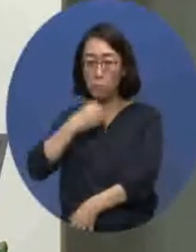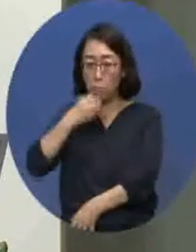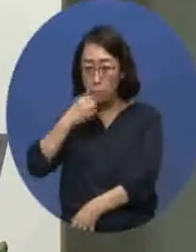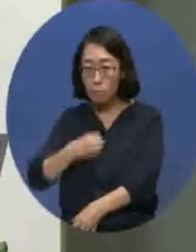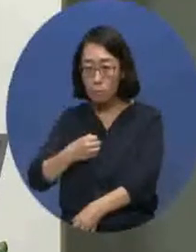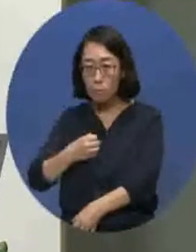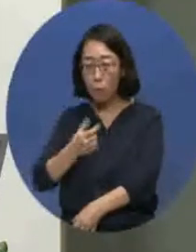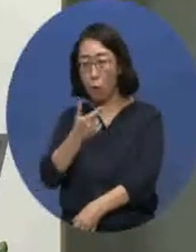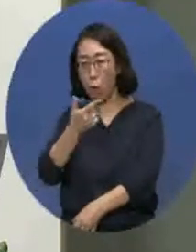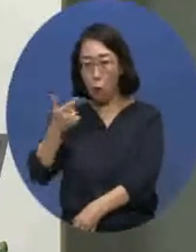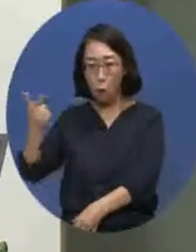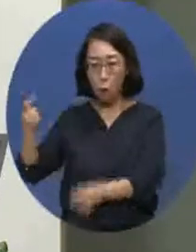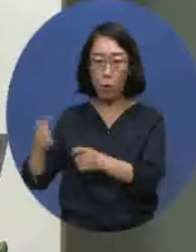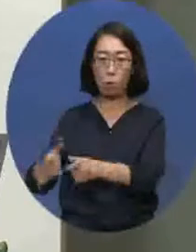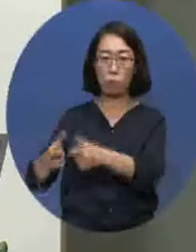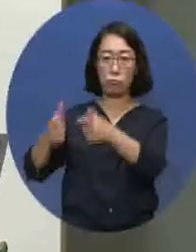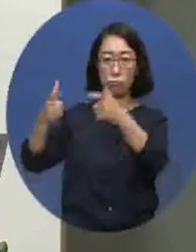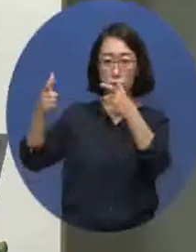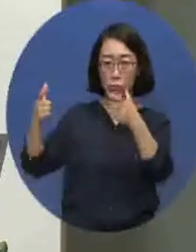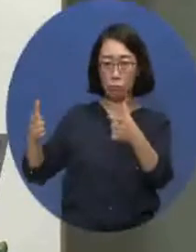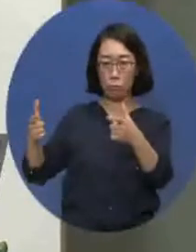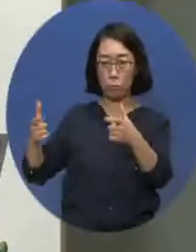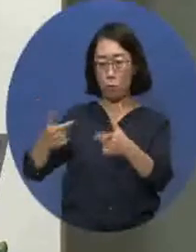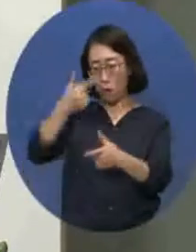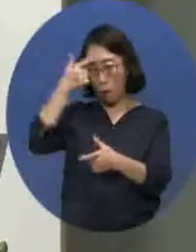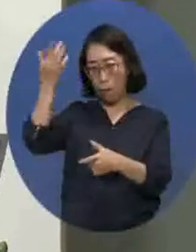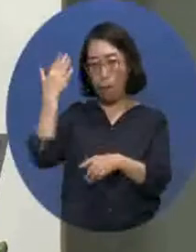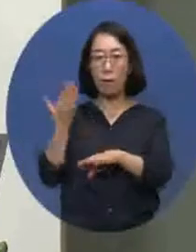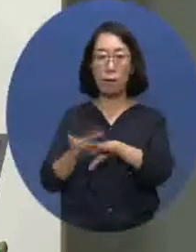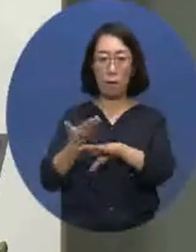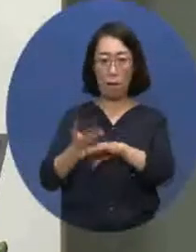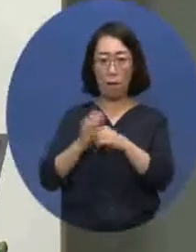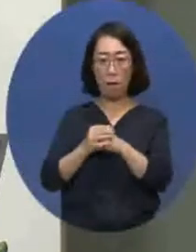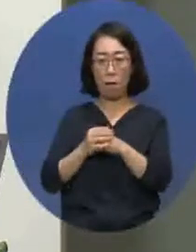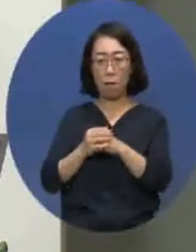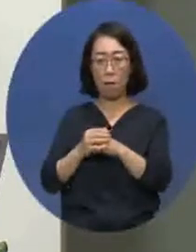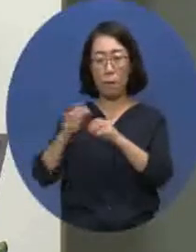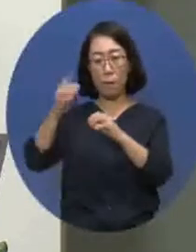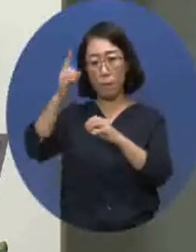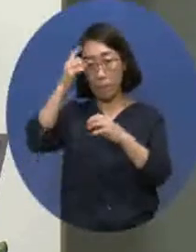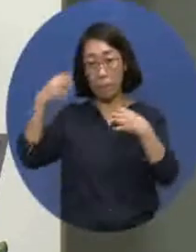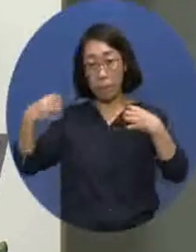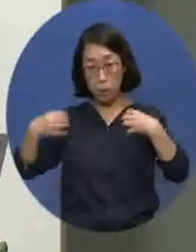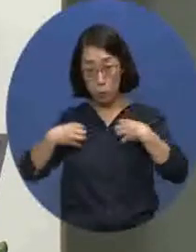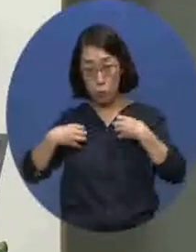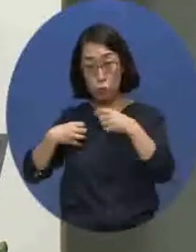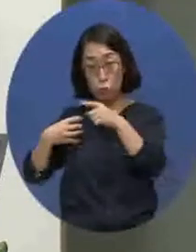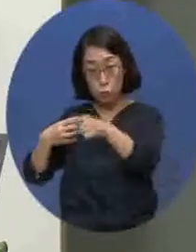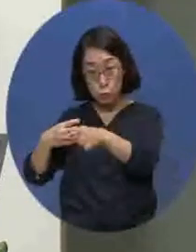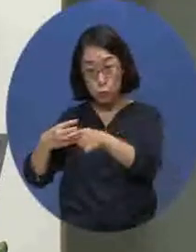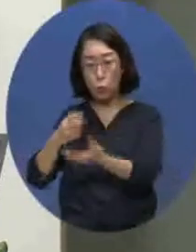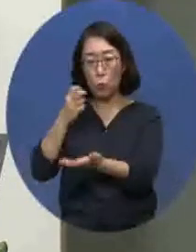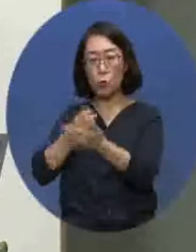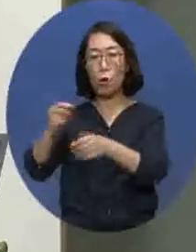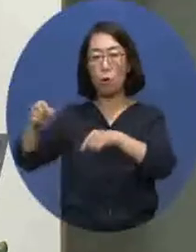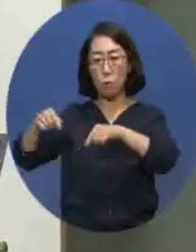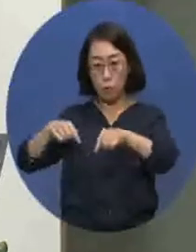그런 그 변화된 모습 아닙니까 그렇다면은 나라의 종 치도 정책도